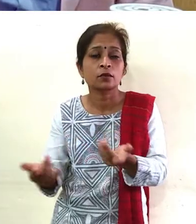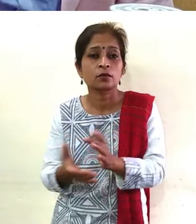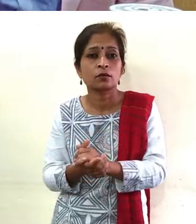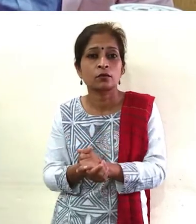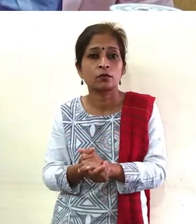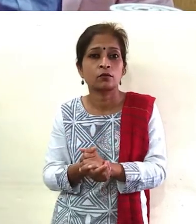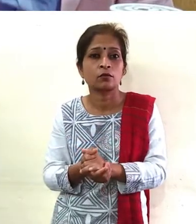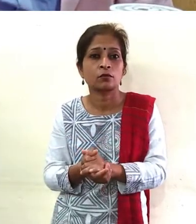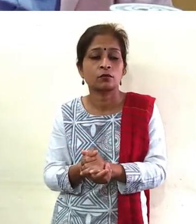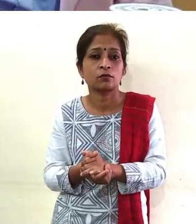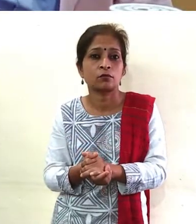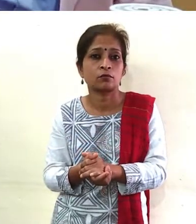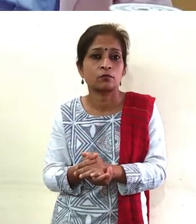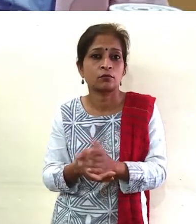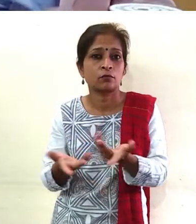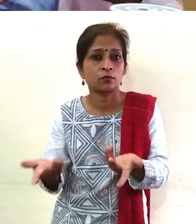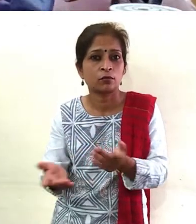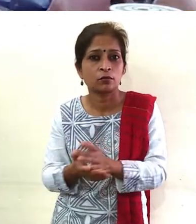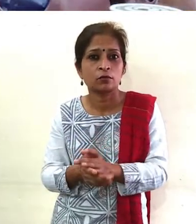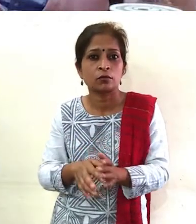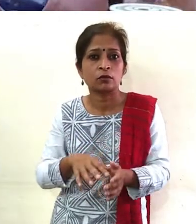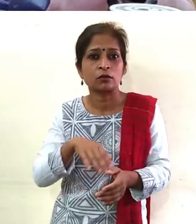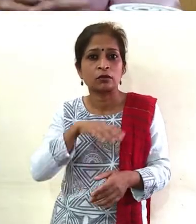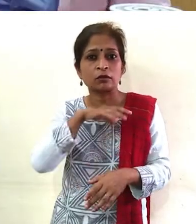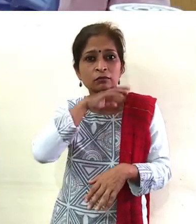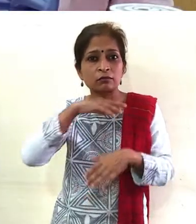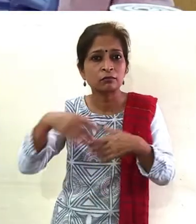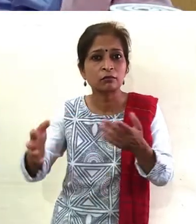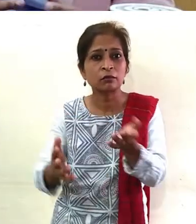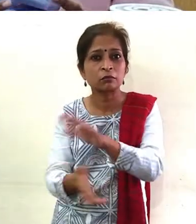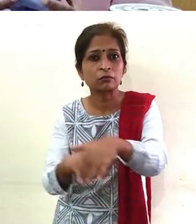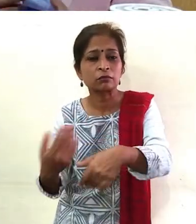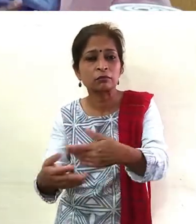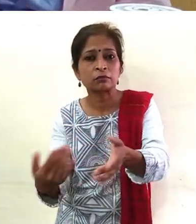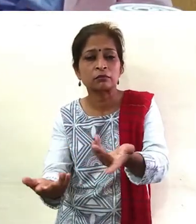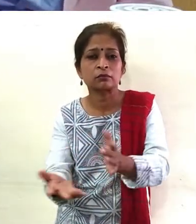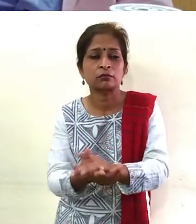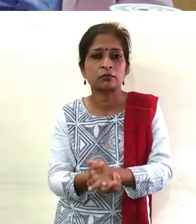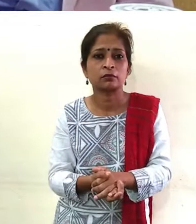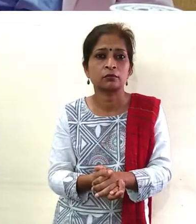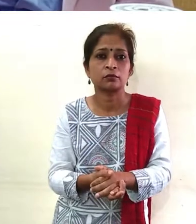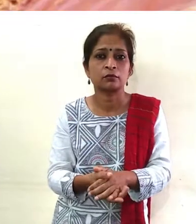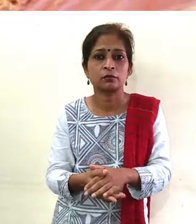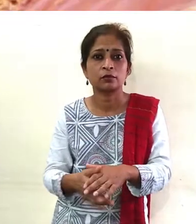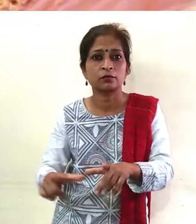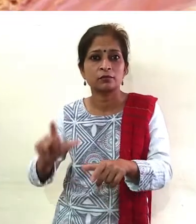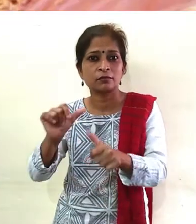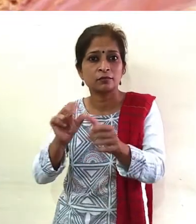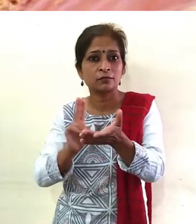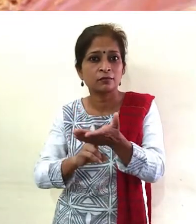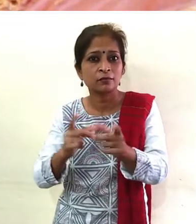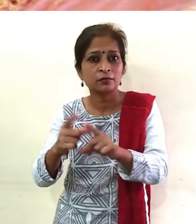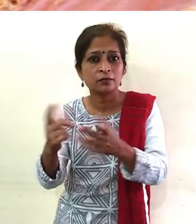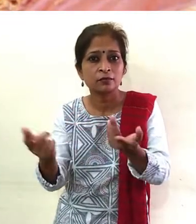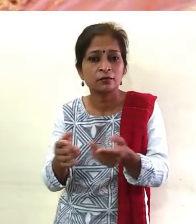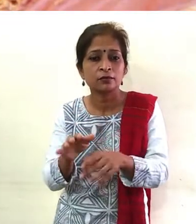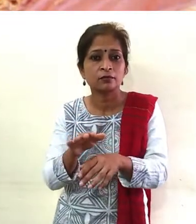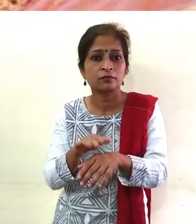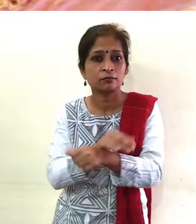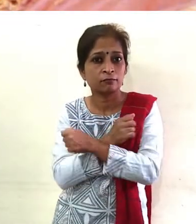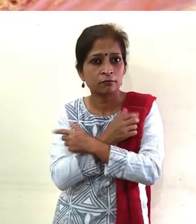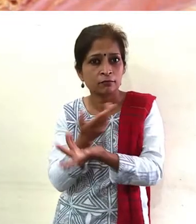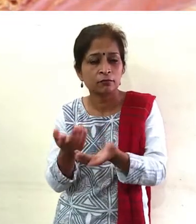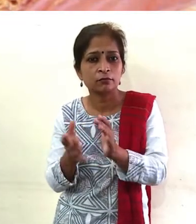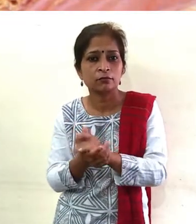सूकर होता है या जो वराह होता है वो कीचड़ में भी लौट जाता है, तो बड़ा प्रिय होता है उसको भूमि। तो विष्णु ने